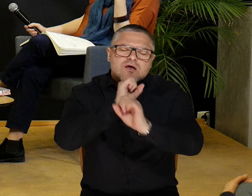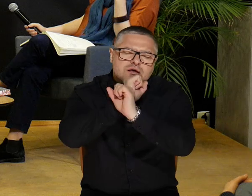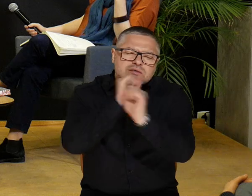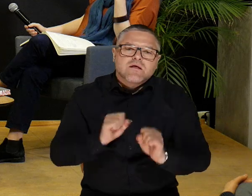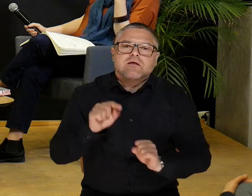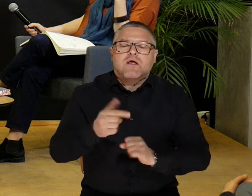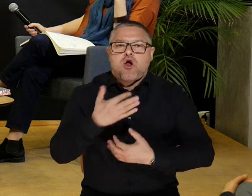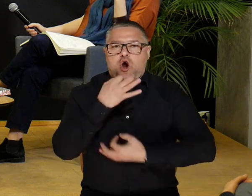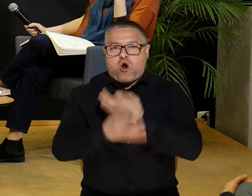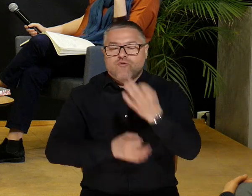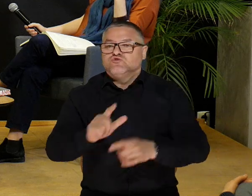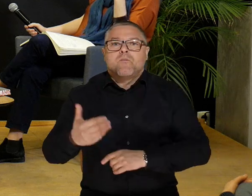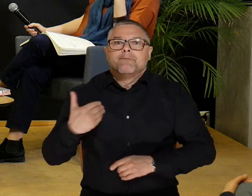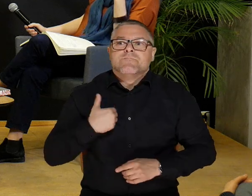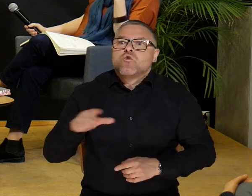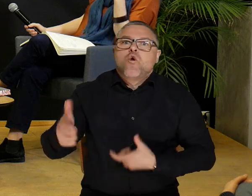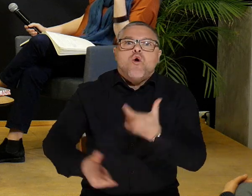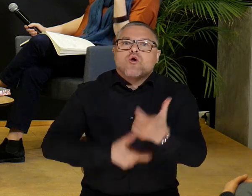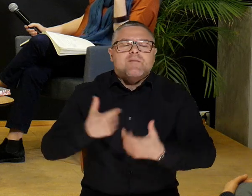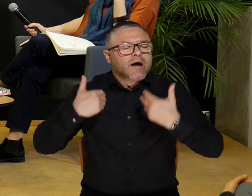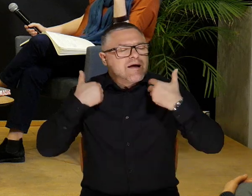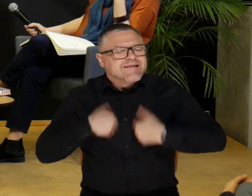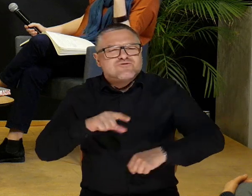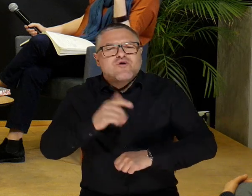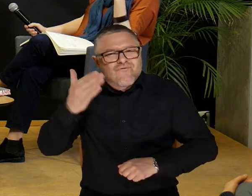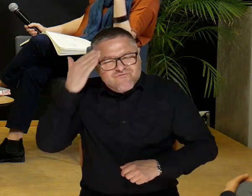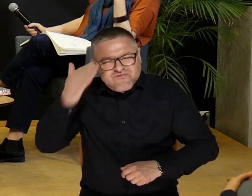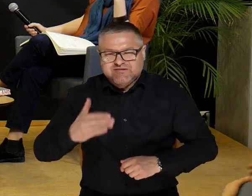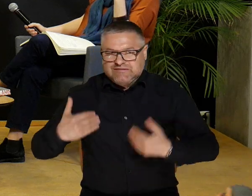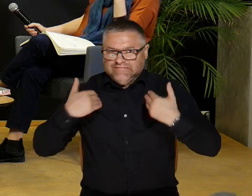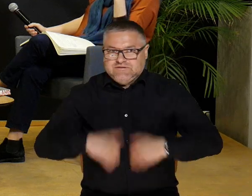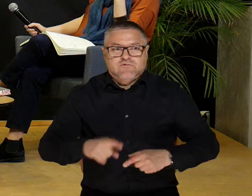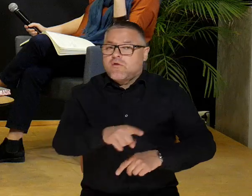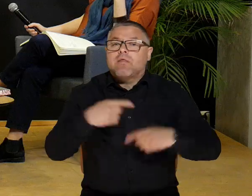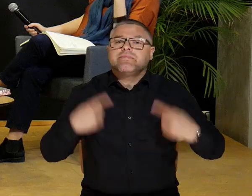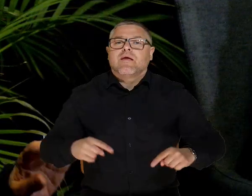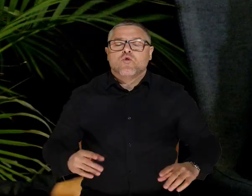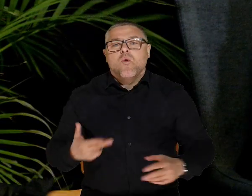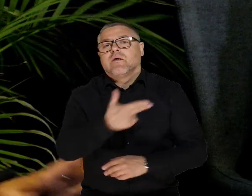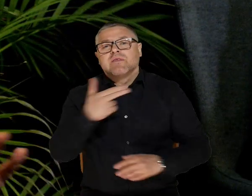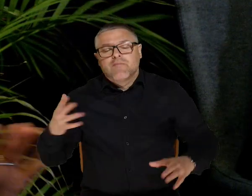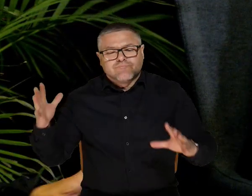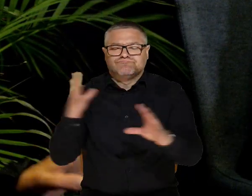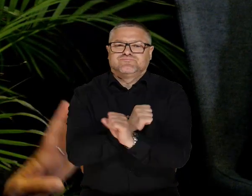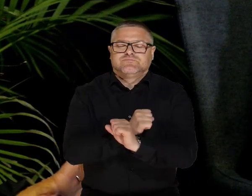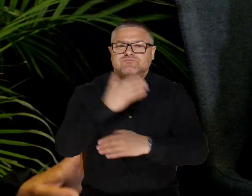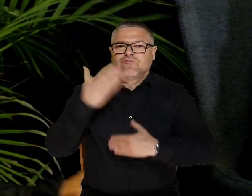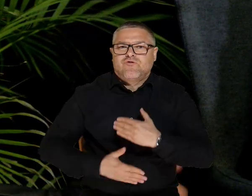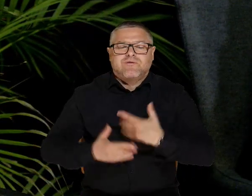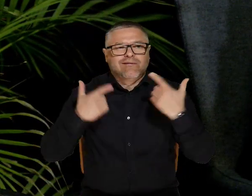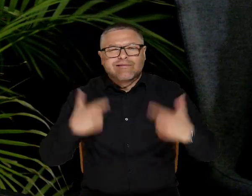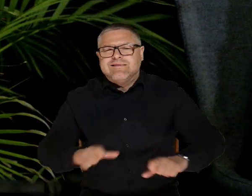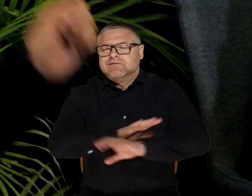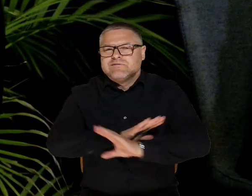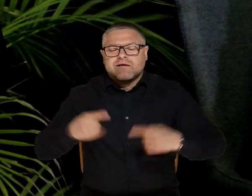nigdy o tym mówić, co się działo z tobą. Nie chcemy o tym wiedzieć, po prostu tego nie było. Udajemy, że nic się